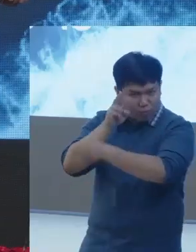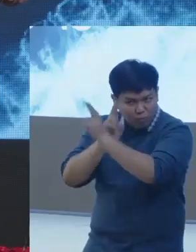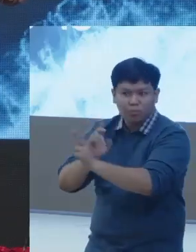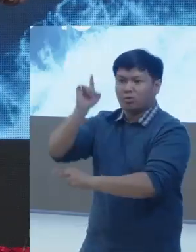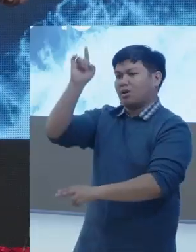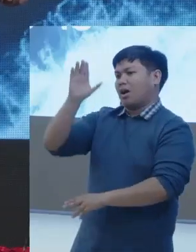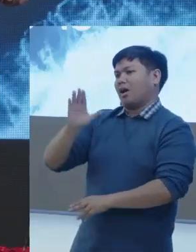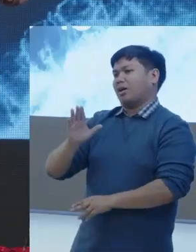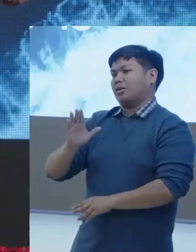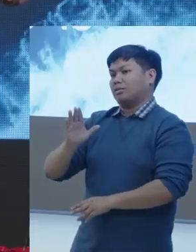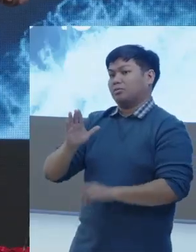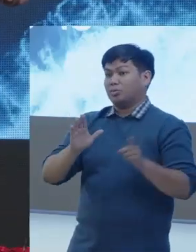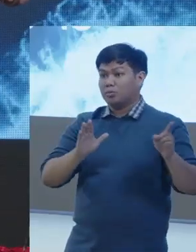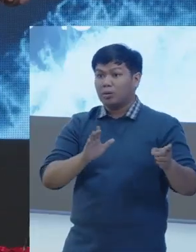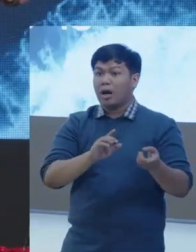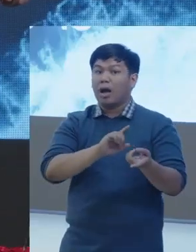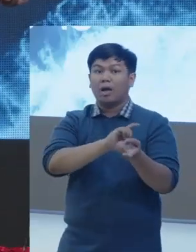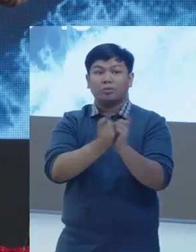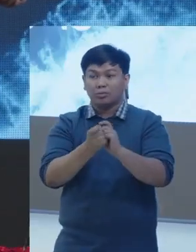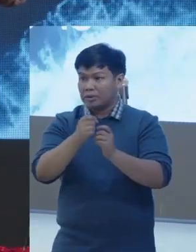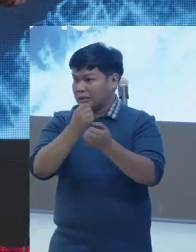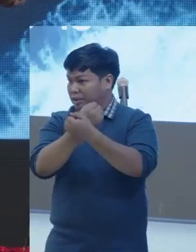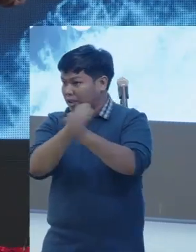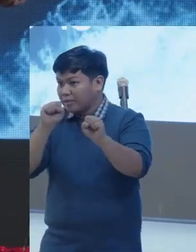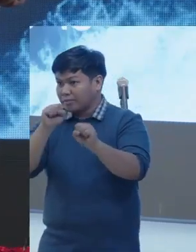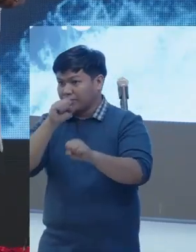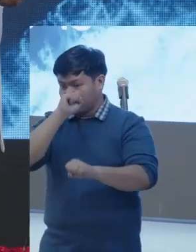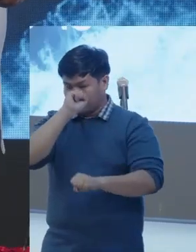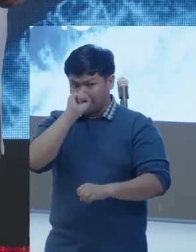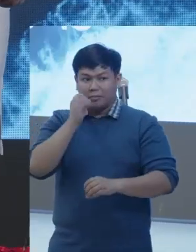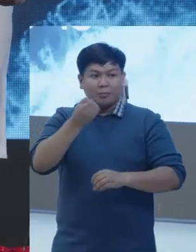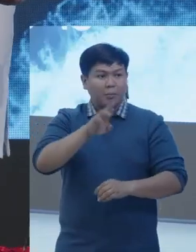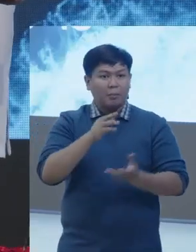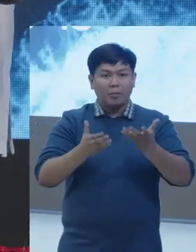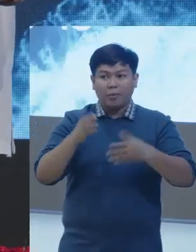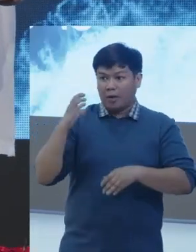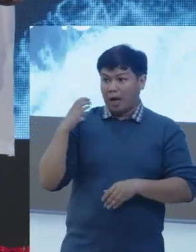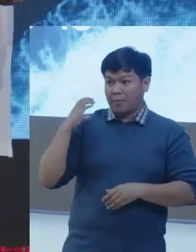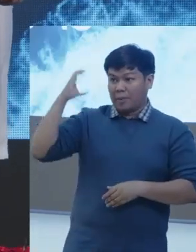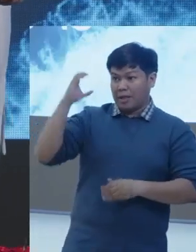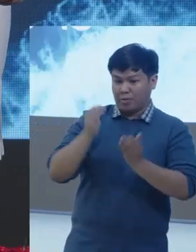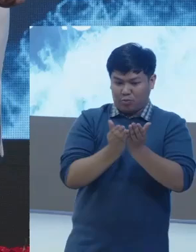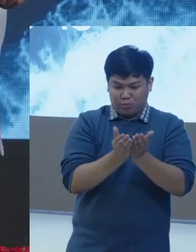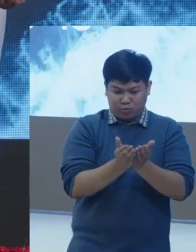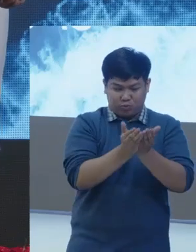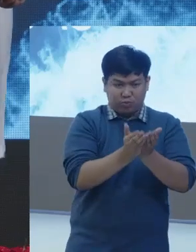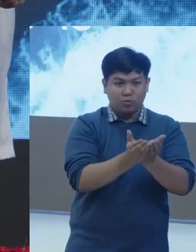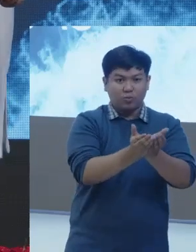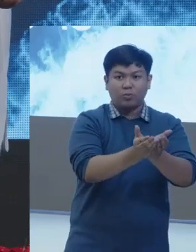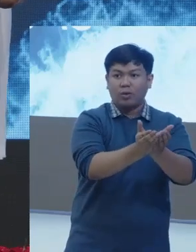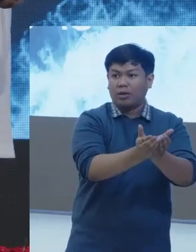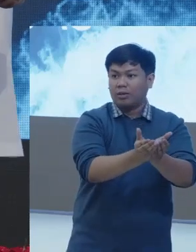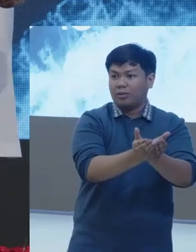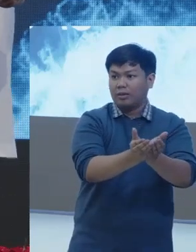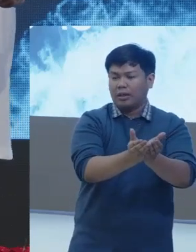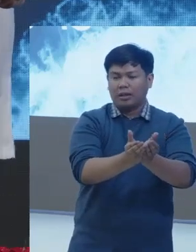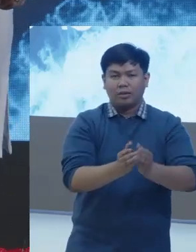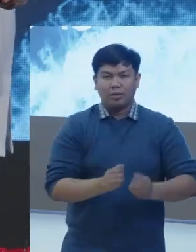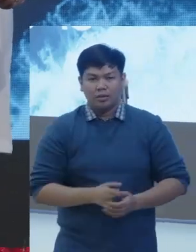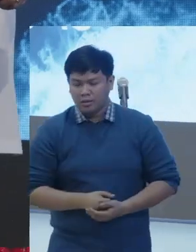yung pagano na kapitan nung barko na